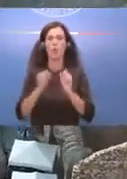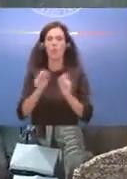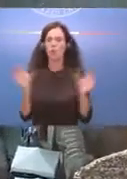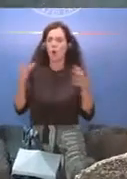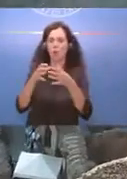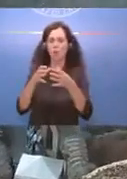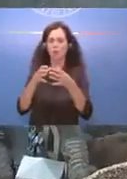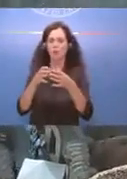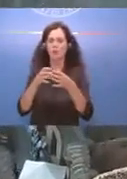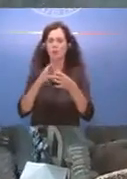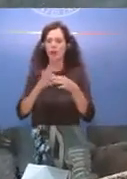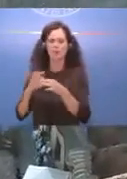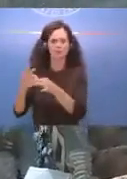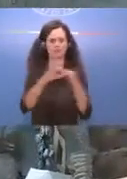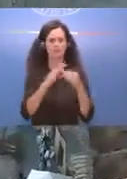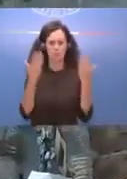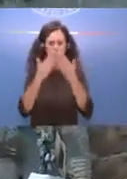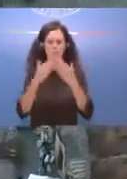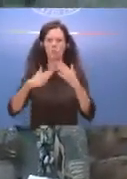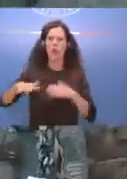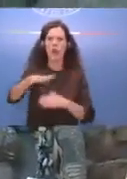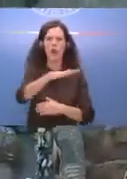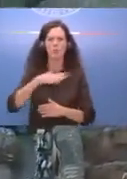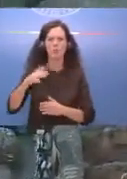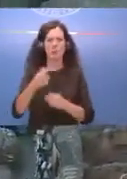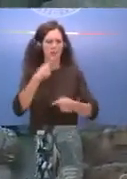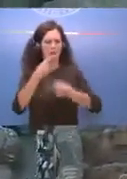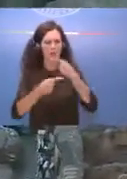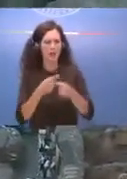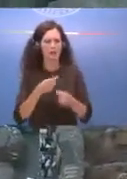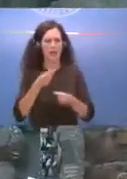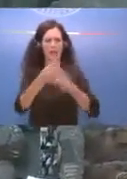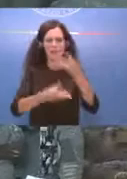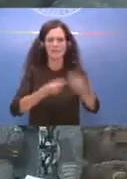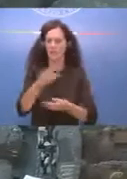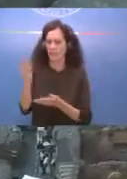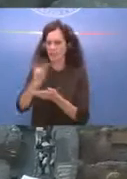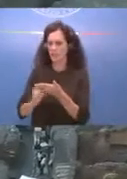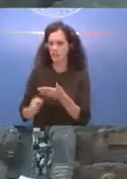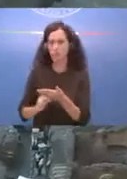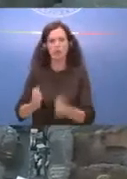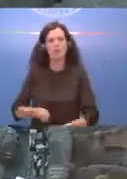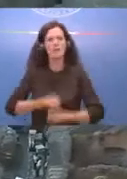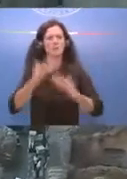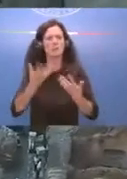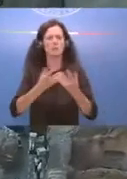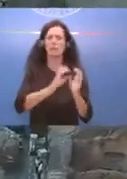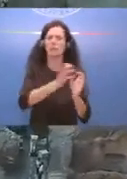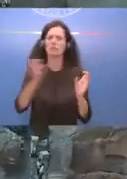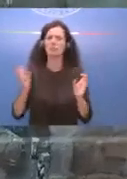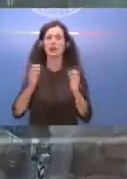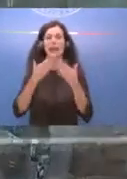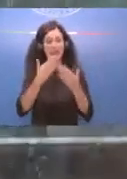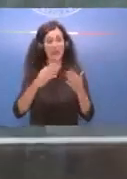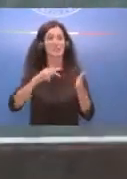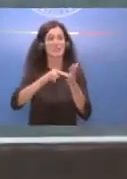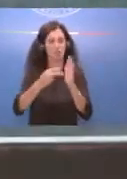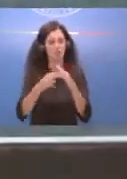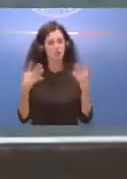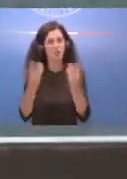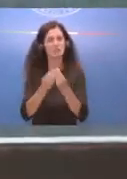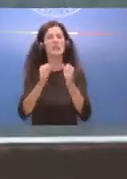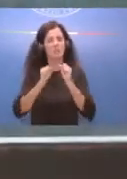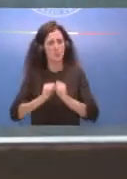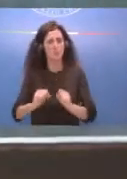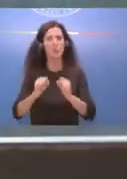studiare il loro rapporto con l'ambiente la storia l'oralità la scrittura le varie forme di espressione e con la tecnologia in queste